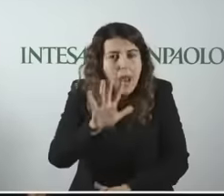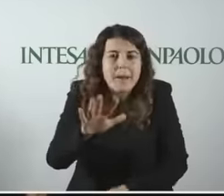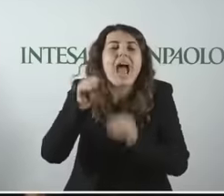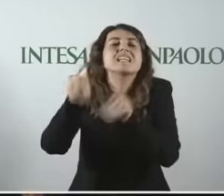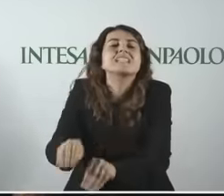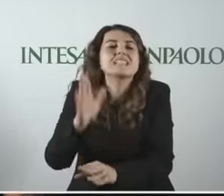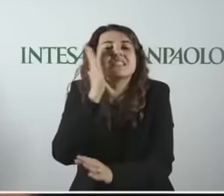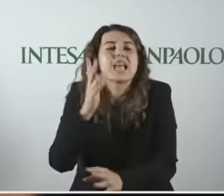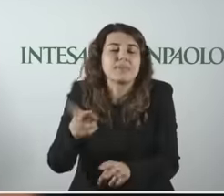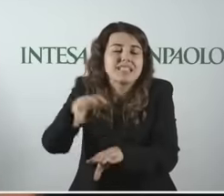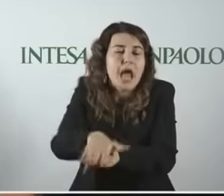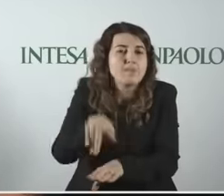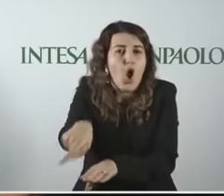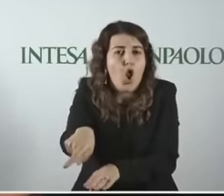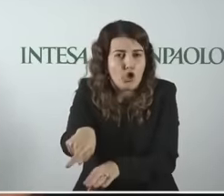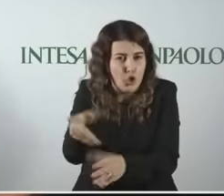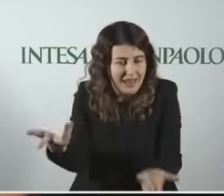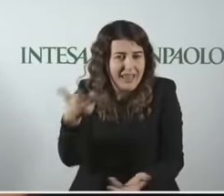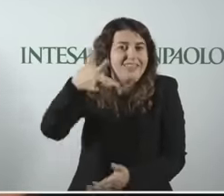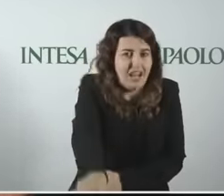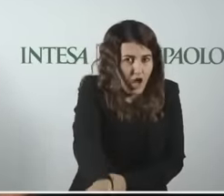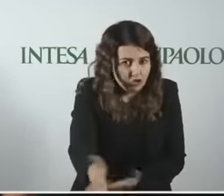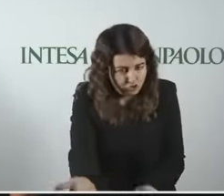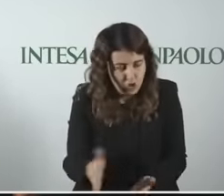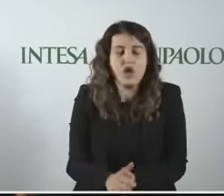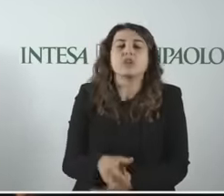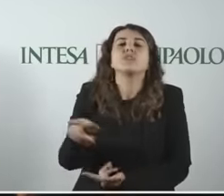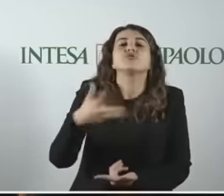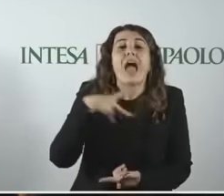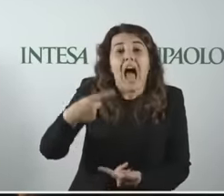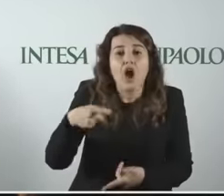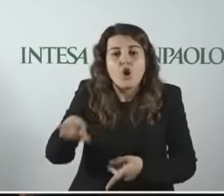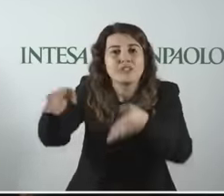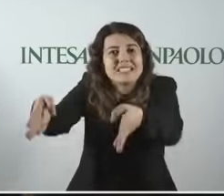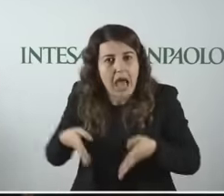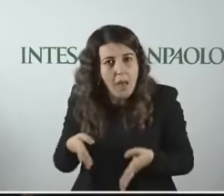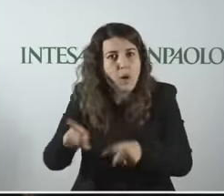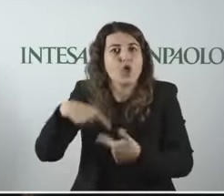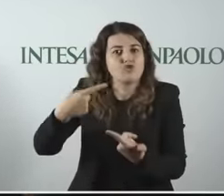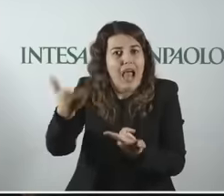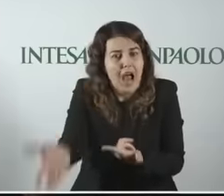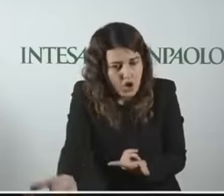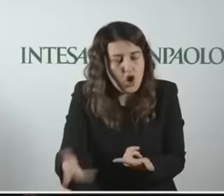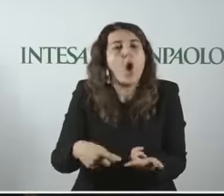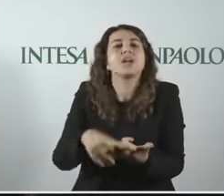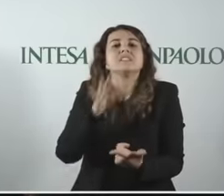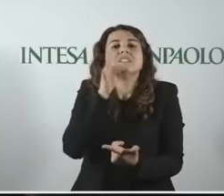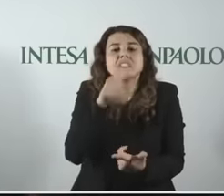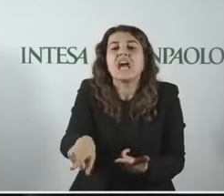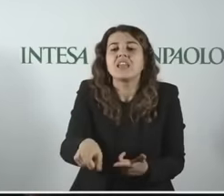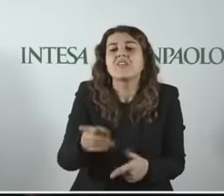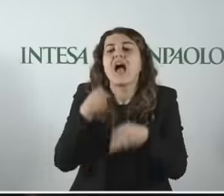lì tre giorni e c'è ancora ovviamente il suo Sepolcro e andare a Gerusalemme vuol dire